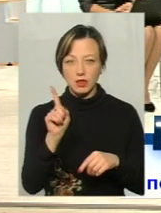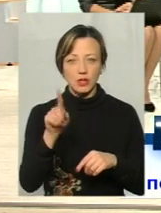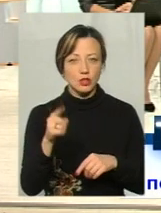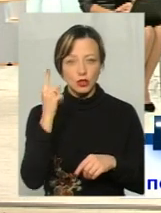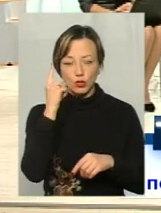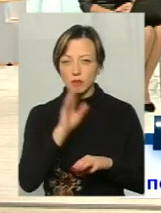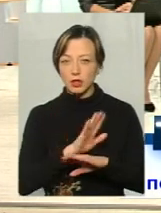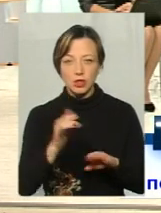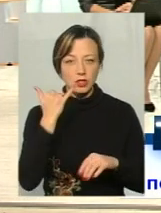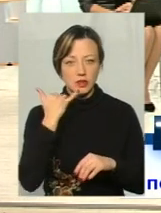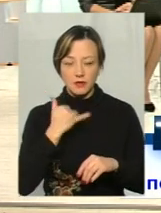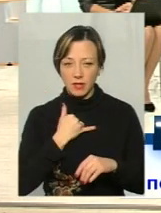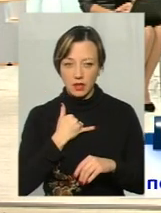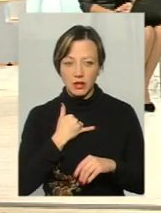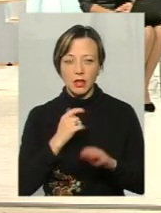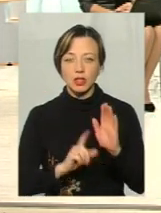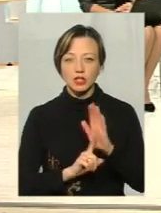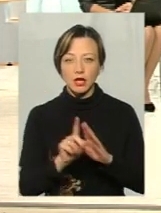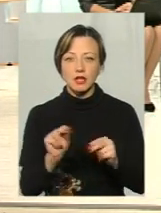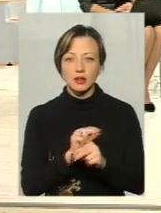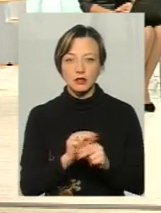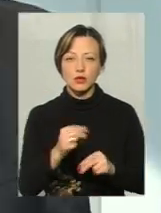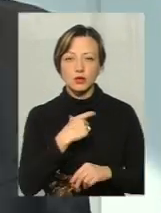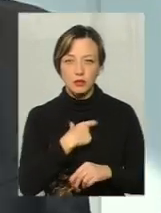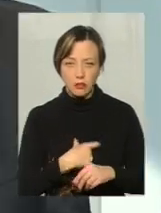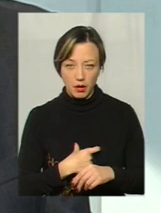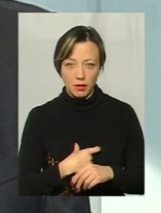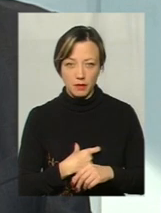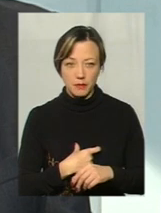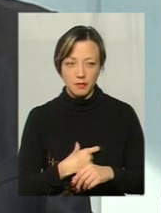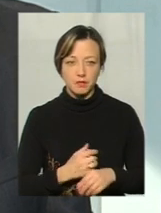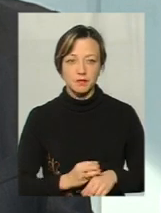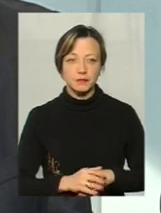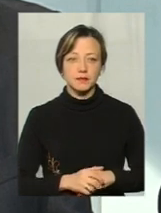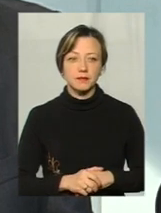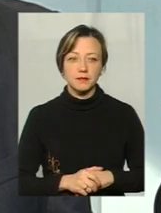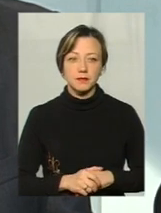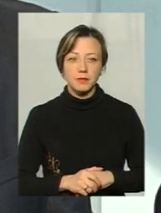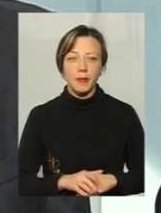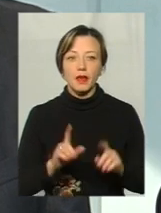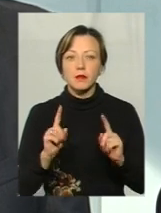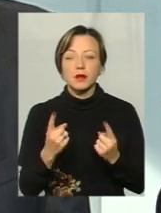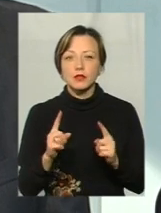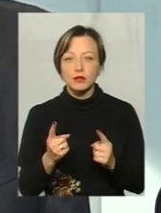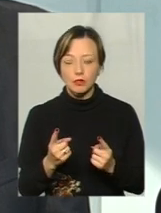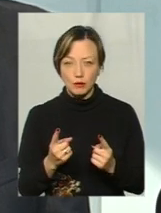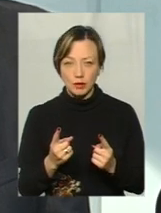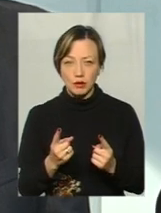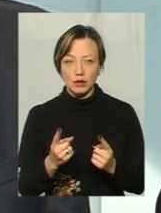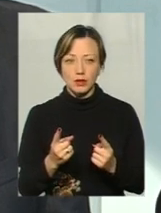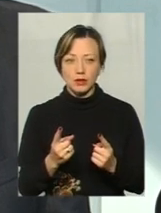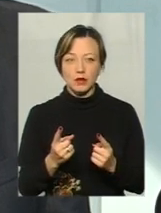думайте, даже не звоните. Начинайте лечить у себя. Вообще, наверное. Почему